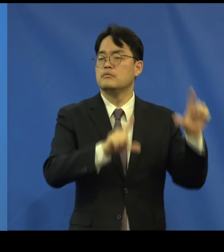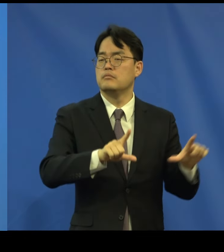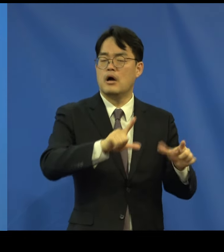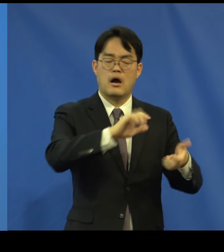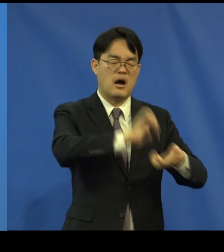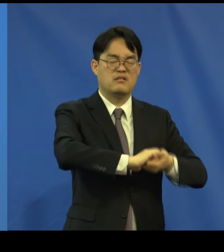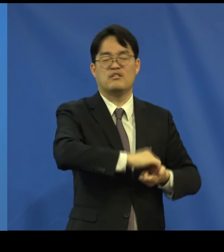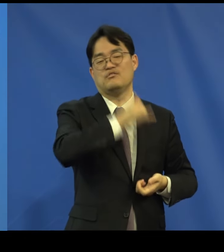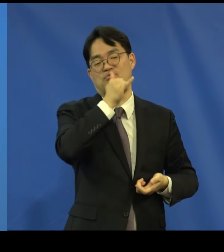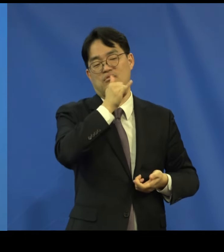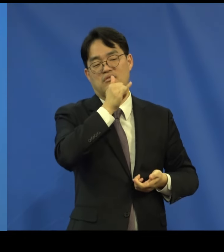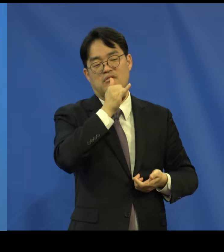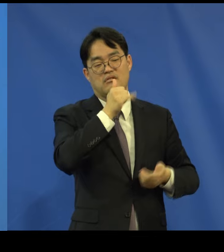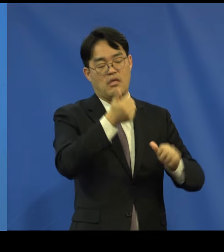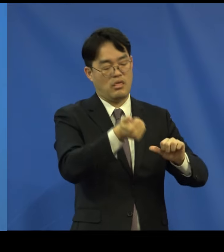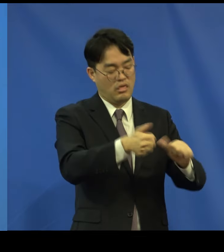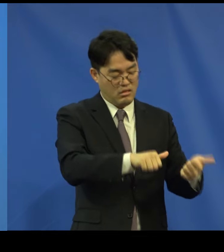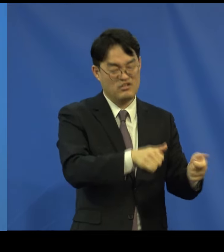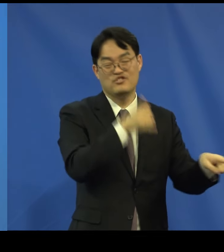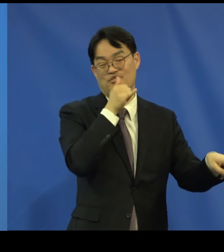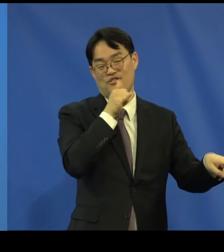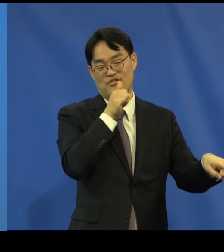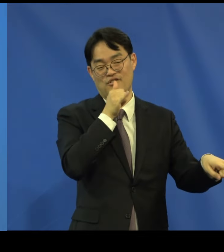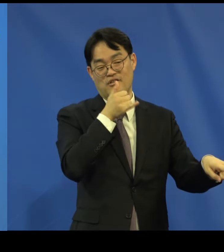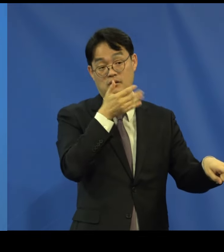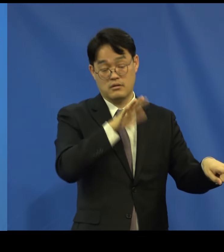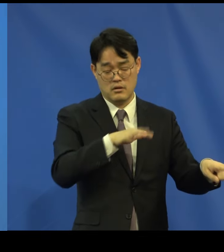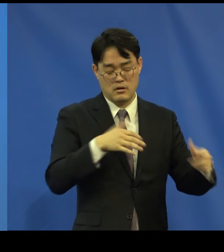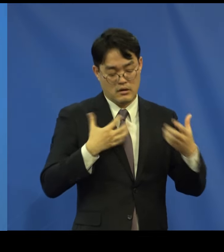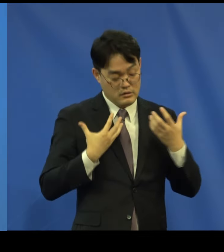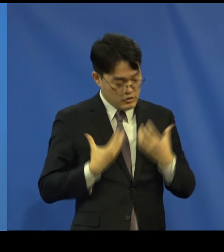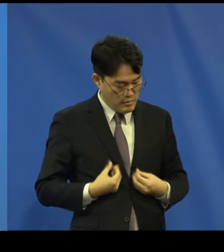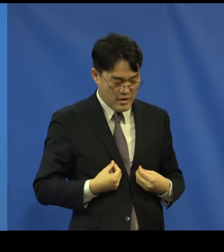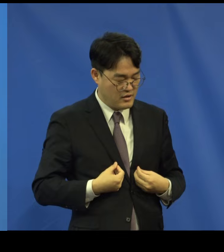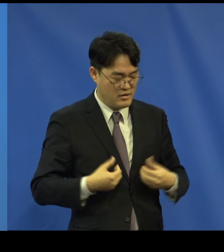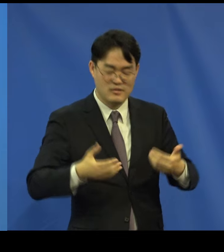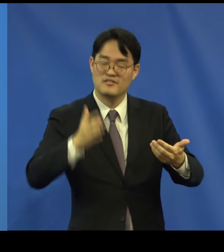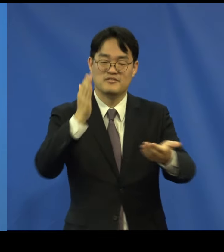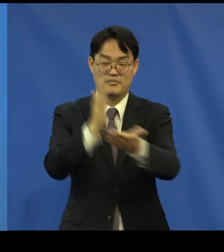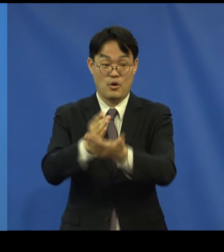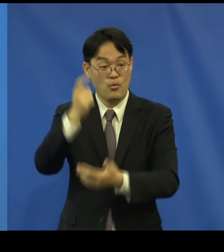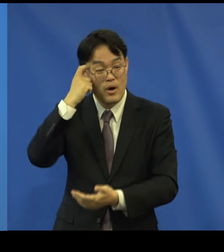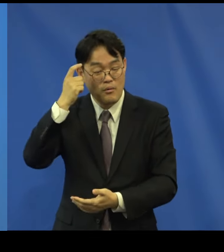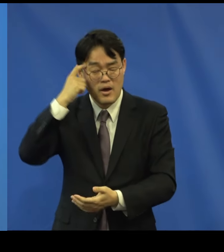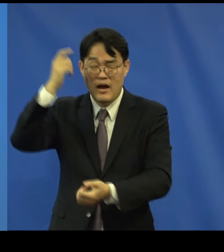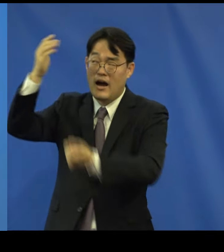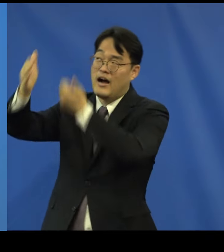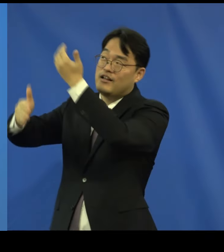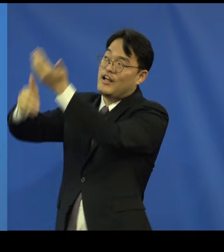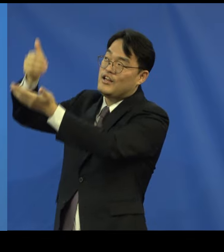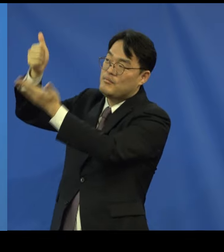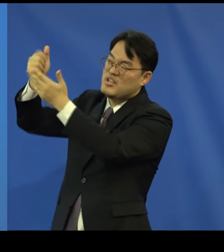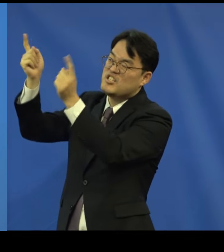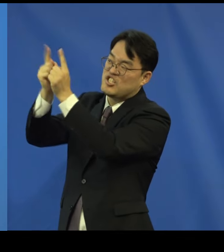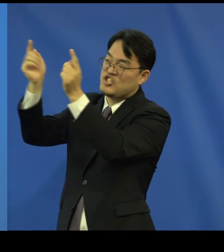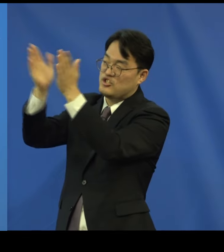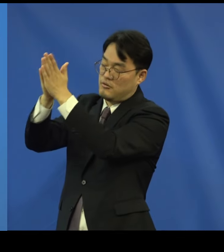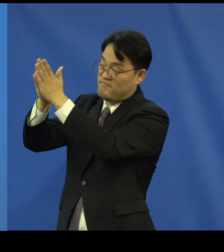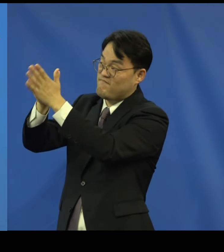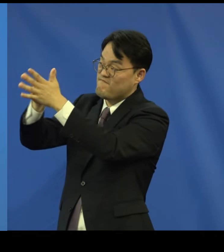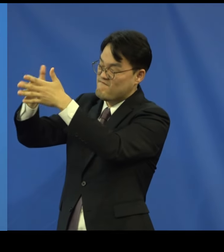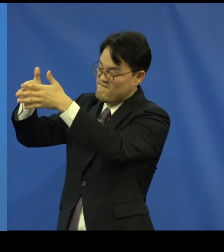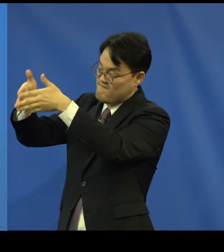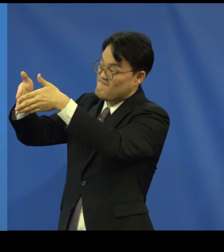와요. 그러나 우리가 절망하지 않아도 되는 일은 하나님이 손으로 지으신 집, 그 부활의